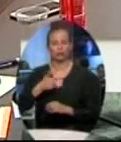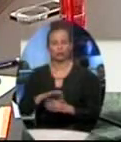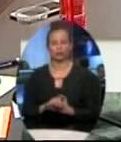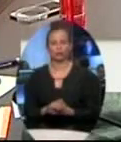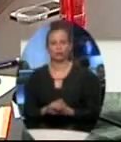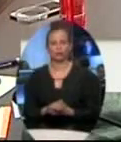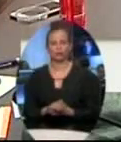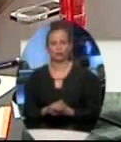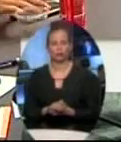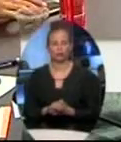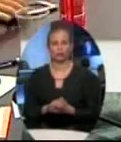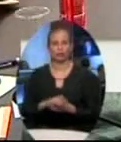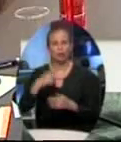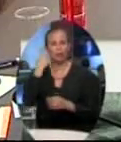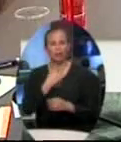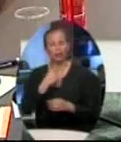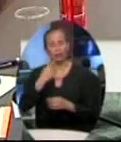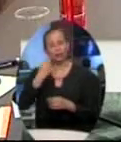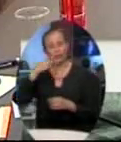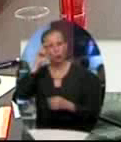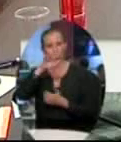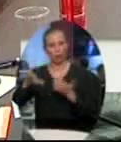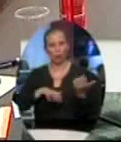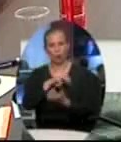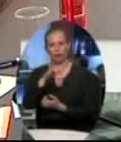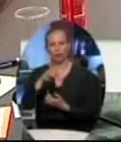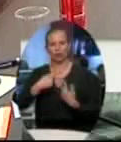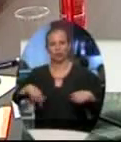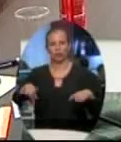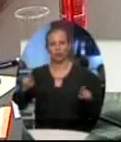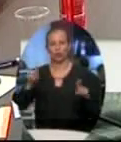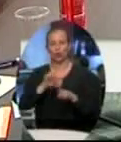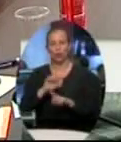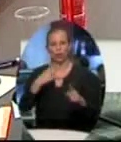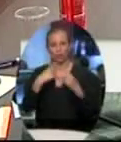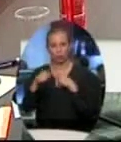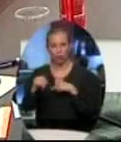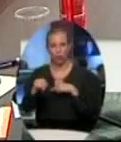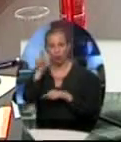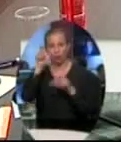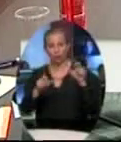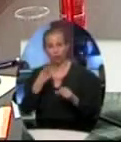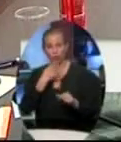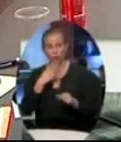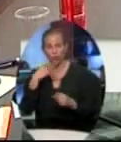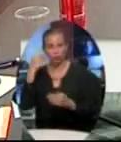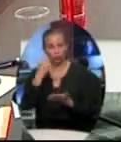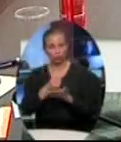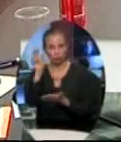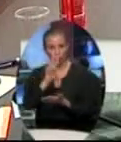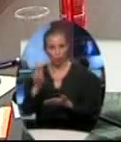הפלילי זה טיפה הרבה יותר מורכב. ואנחנו לא דנים פה באנשים שהם ישראלים עם תעודות זהות כחולות, עם